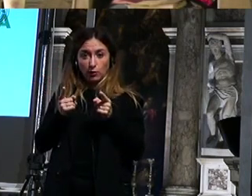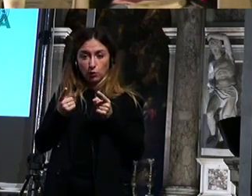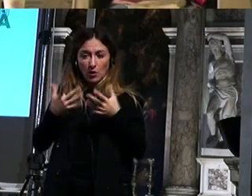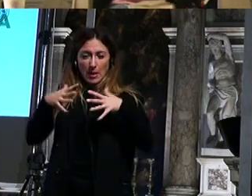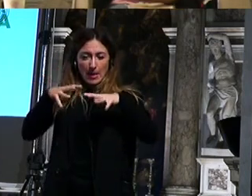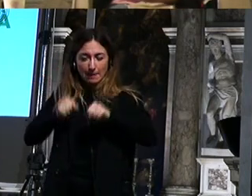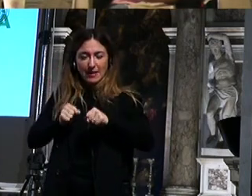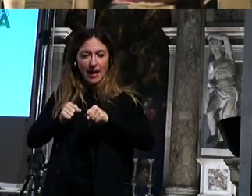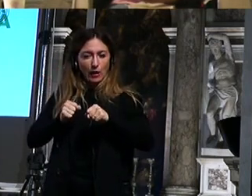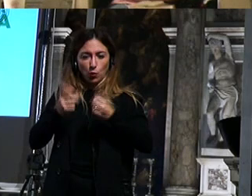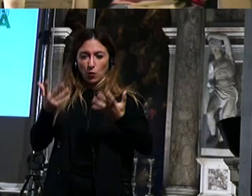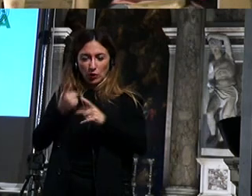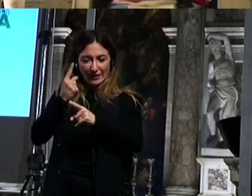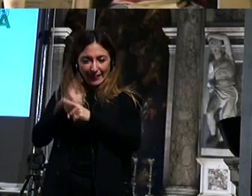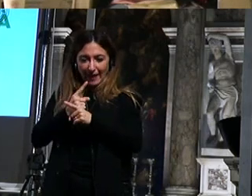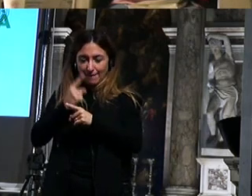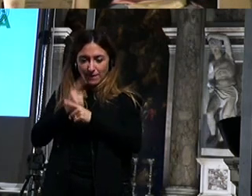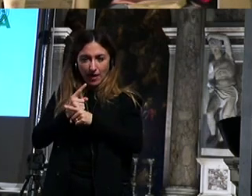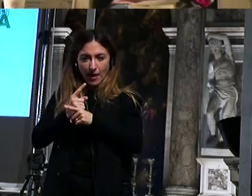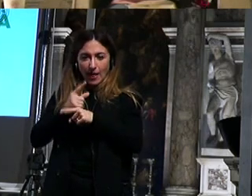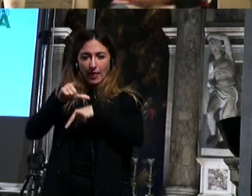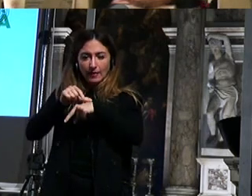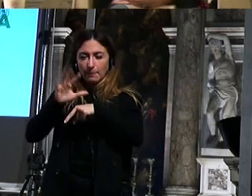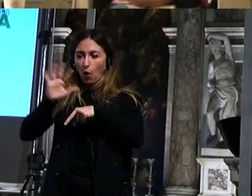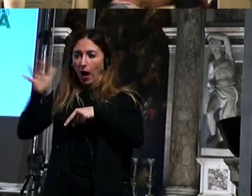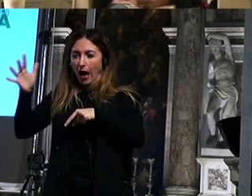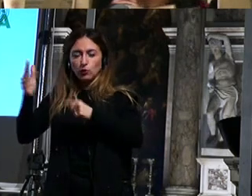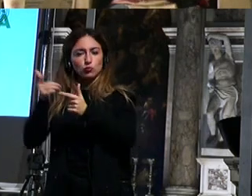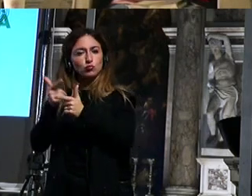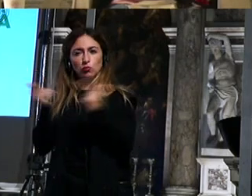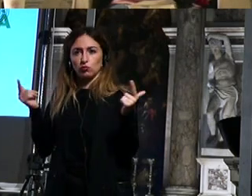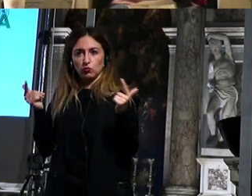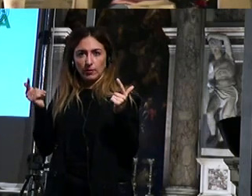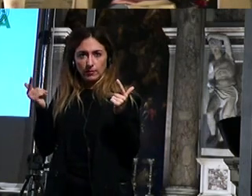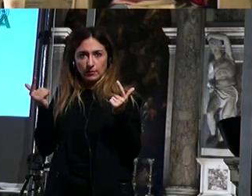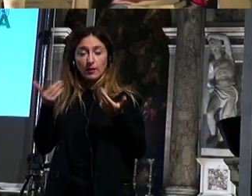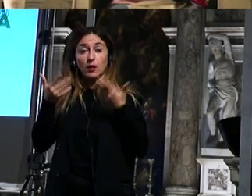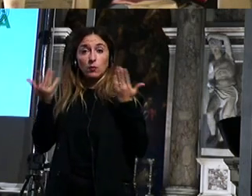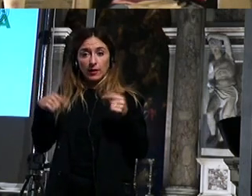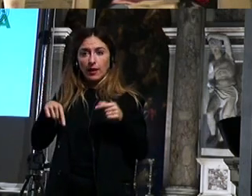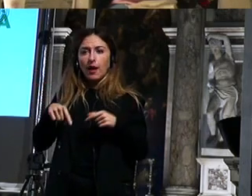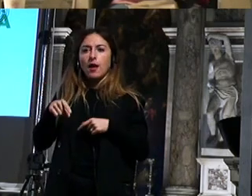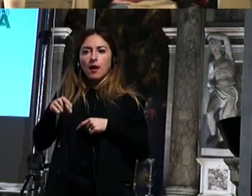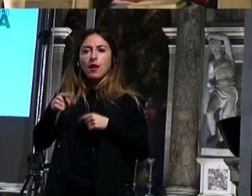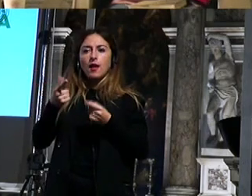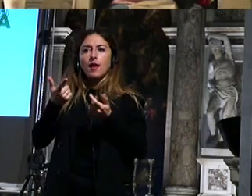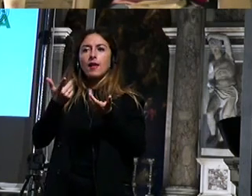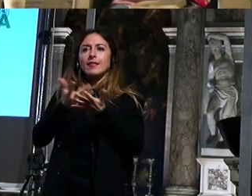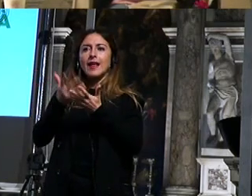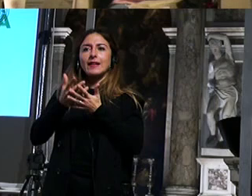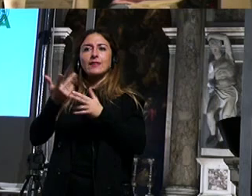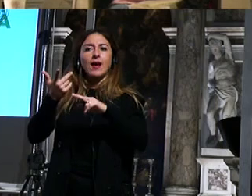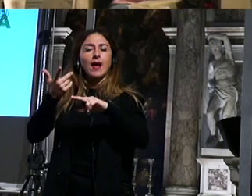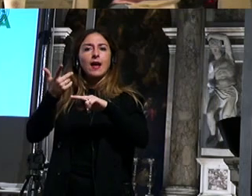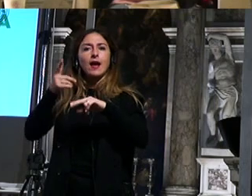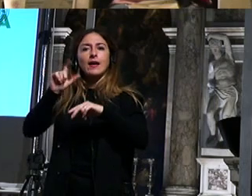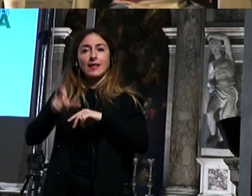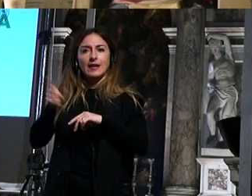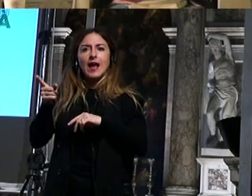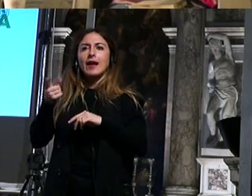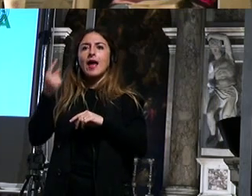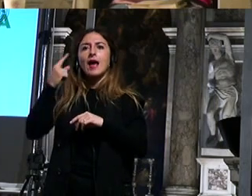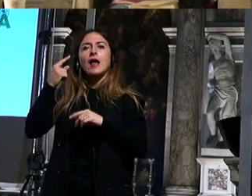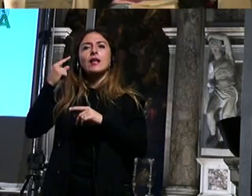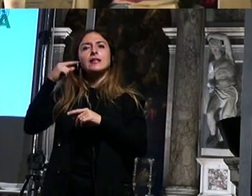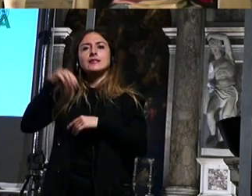che si deve fare, non si ha tempo per nient'altro. E adesso, storicamente, in narrativa italiana, il senso del dovere è delle donne. Nel